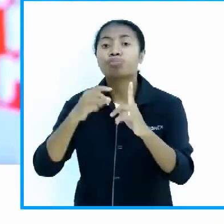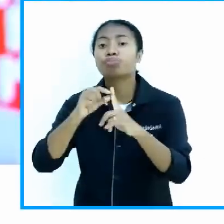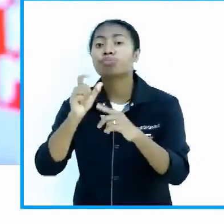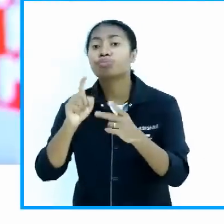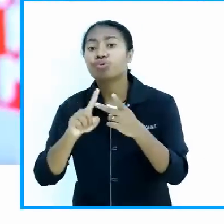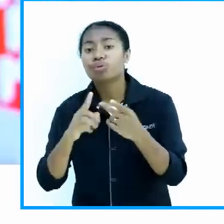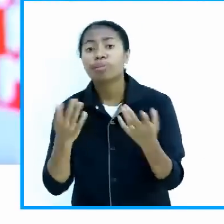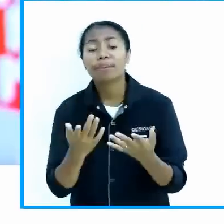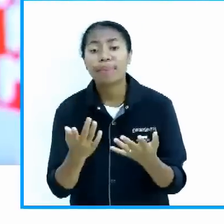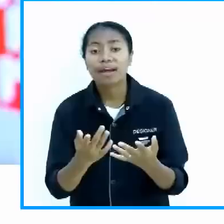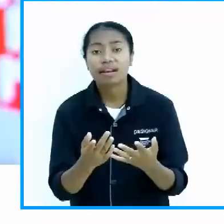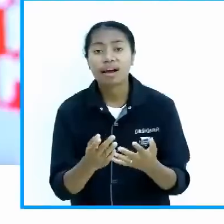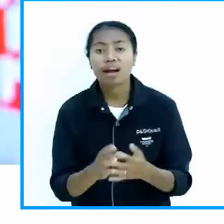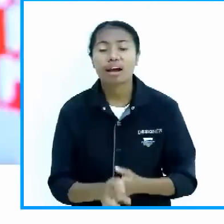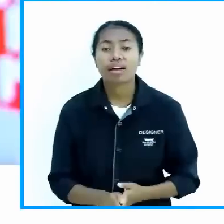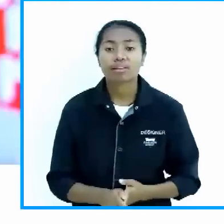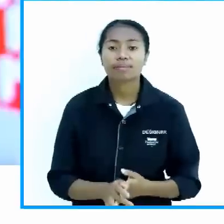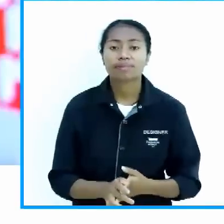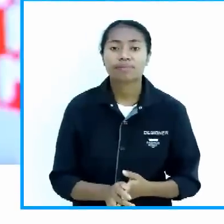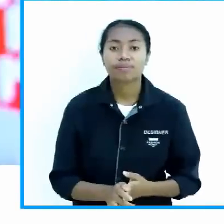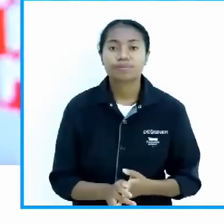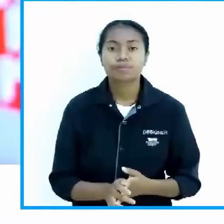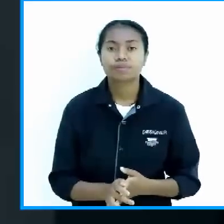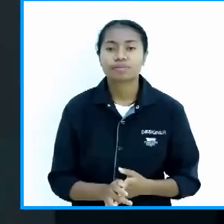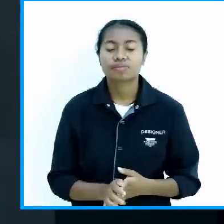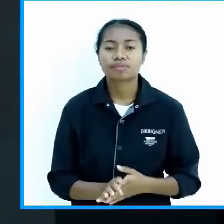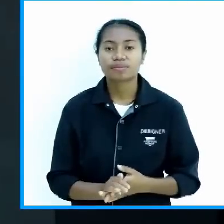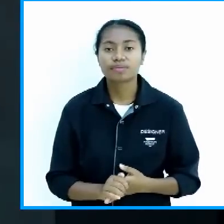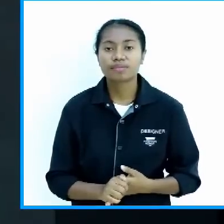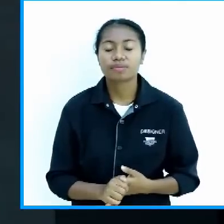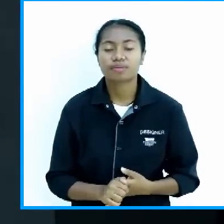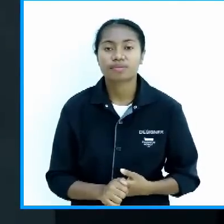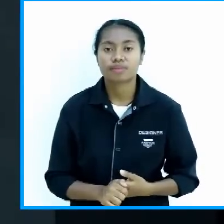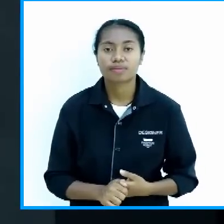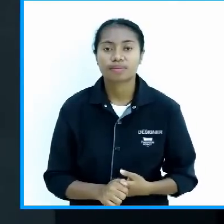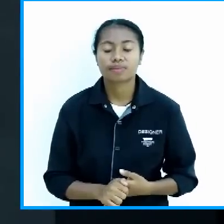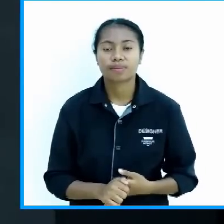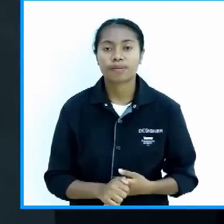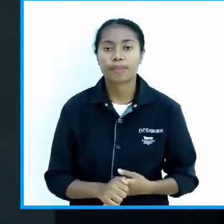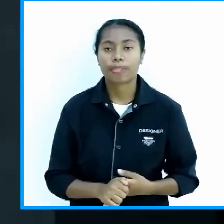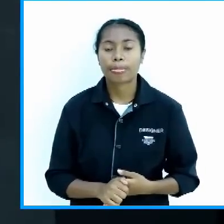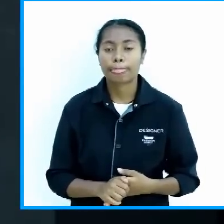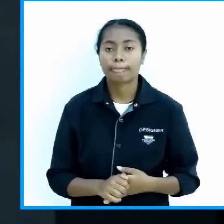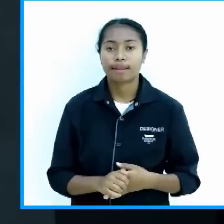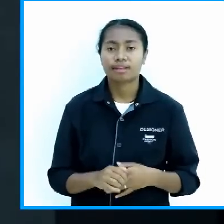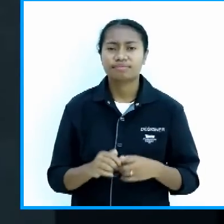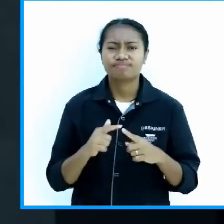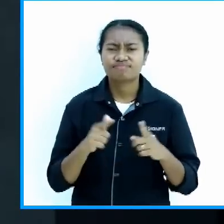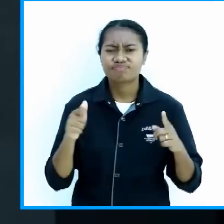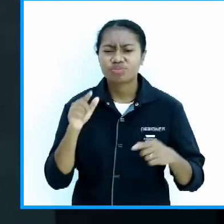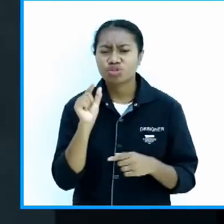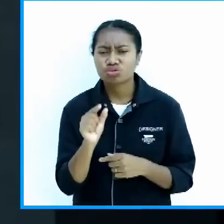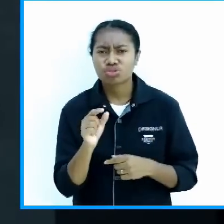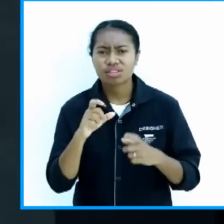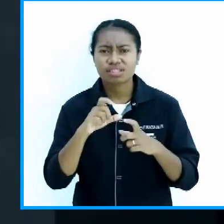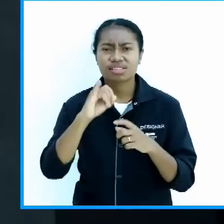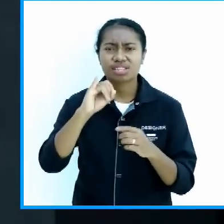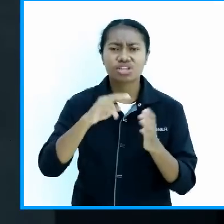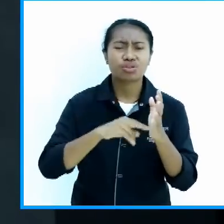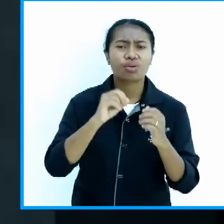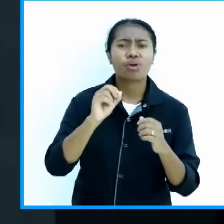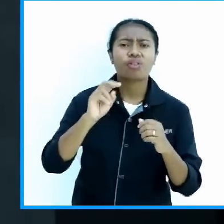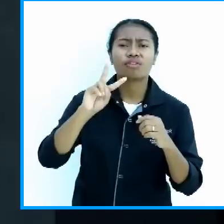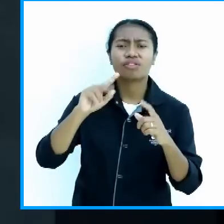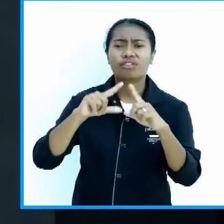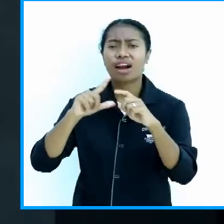begini, ada namanya kejadian ikutan pasca imunisasi. Ya. Tapi untuk Sinovac atau semua vaksin